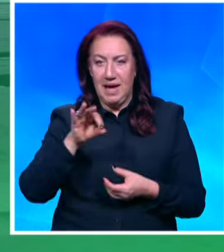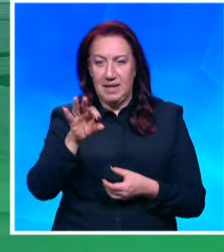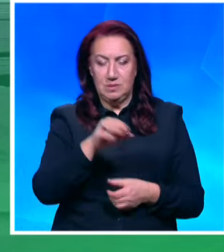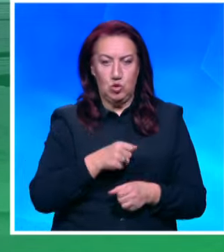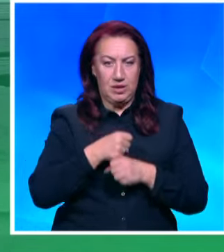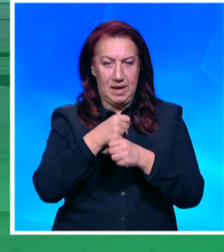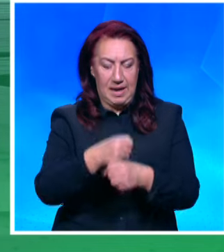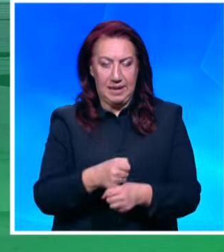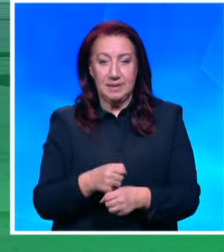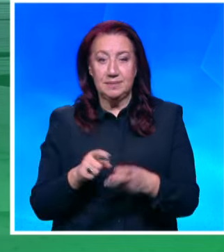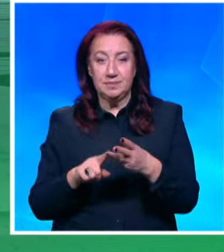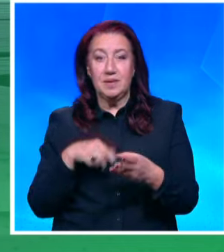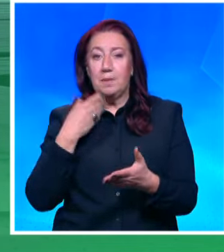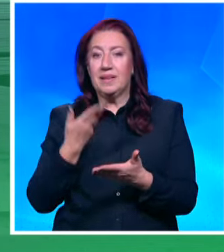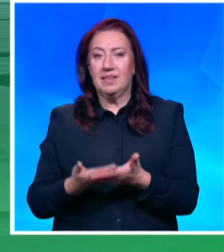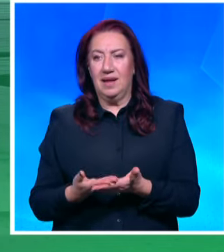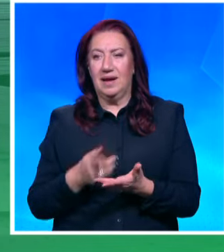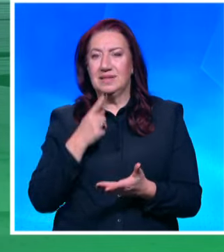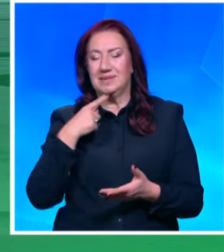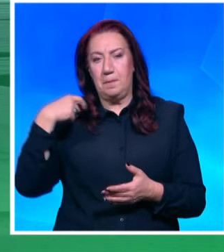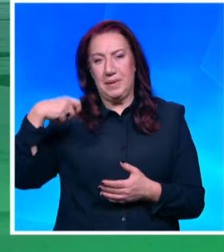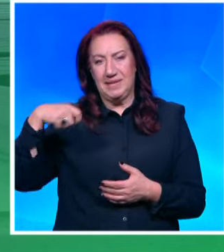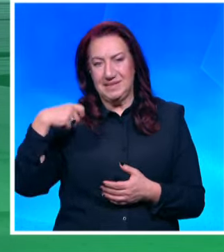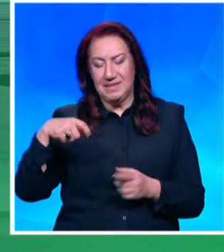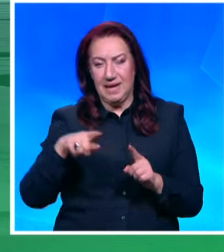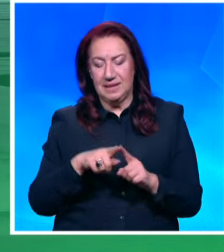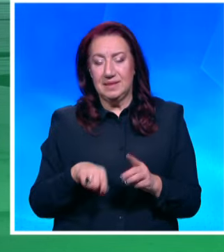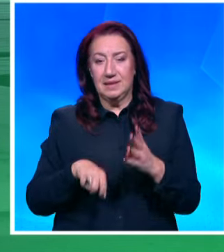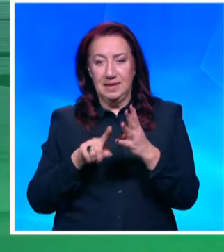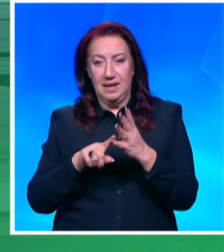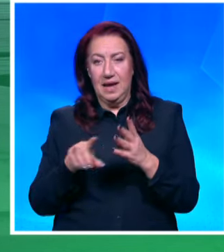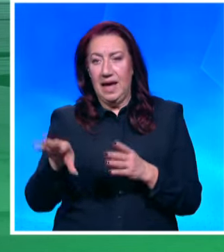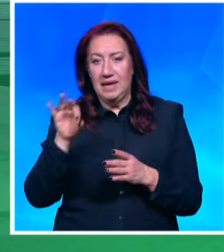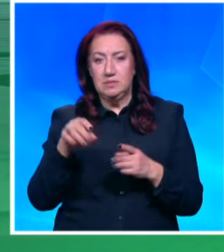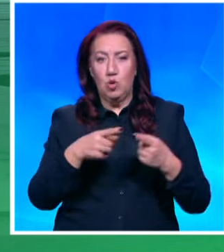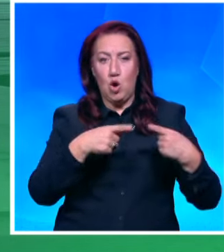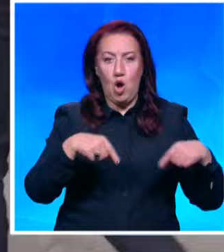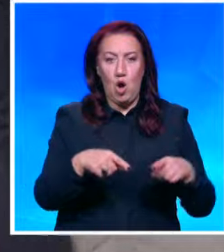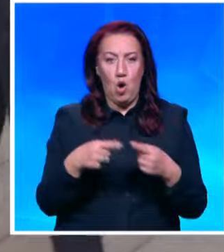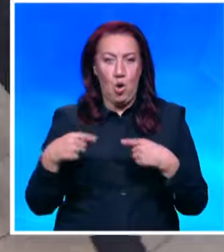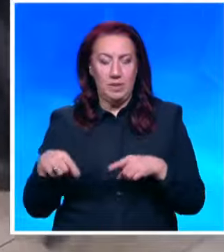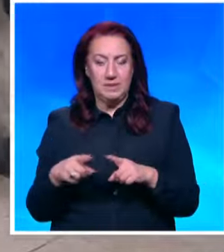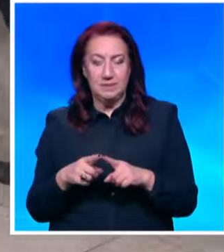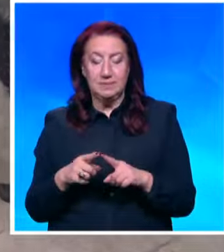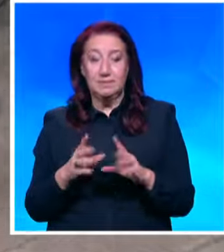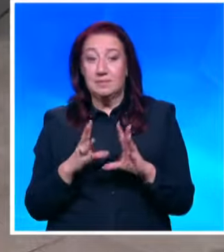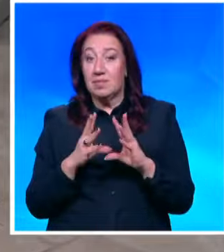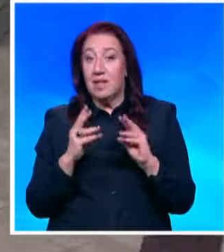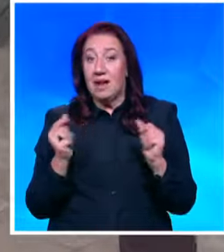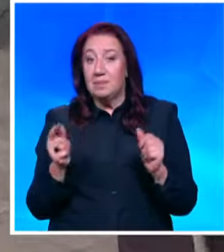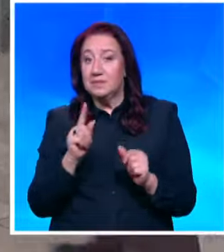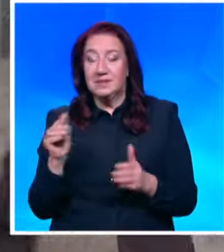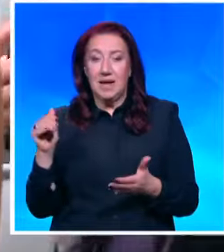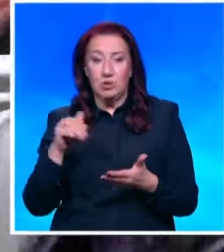на кандидатури за президент на Българския футболен съюз и избор на комисии за общото събрание. Липсата на изпълняващия